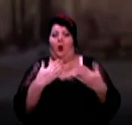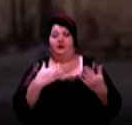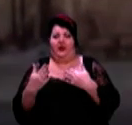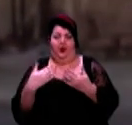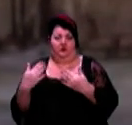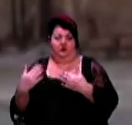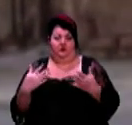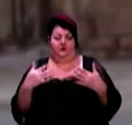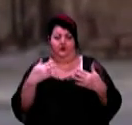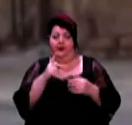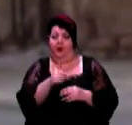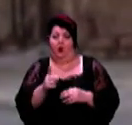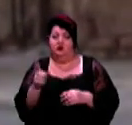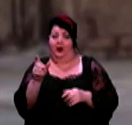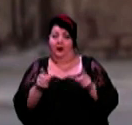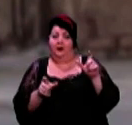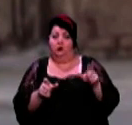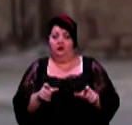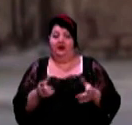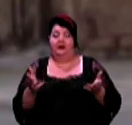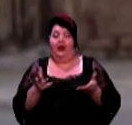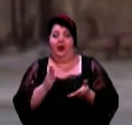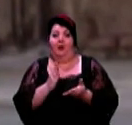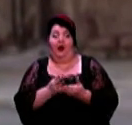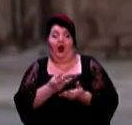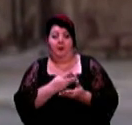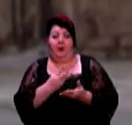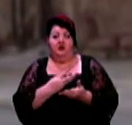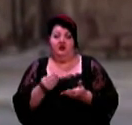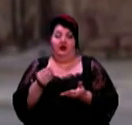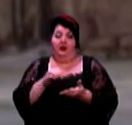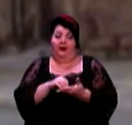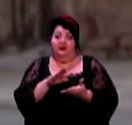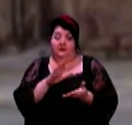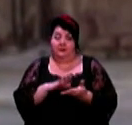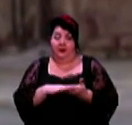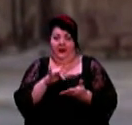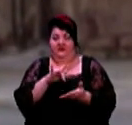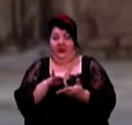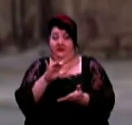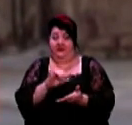контакту. Кожна людина, яка має бажання стати на облік центру зайнятості, може